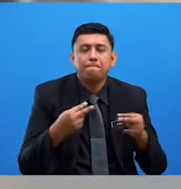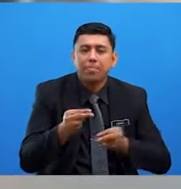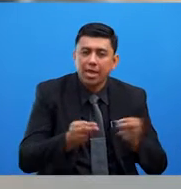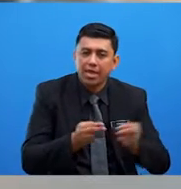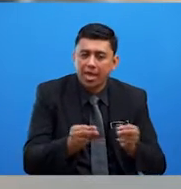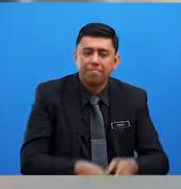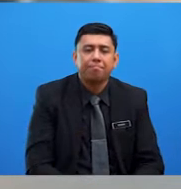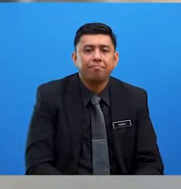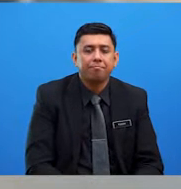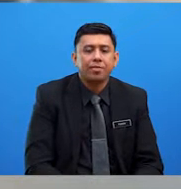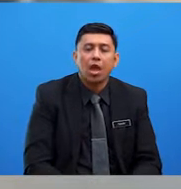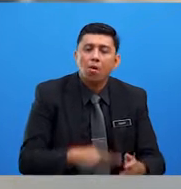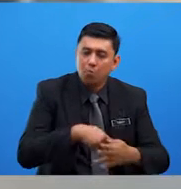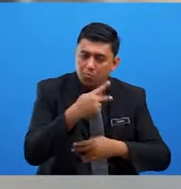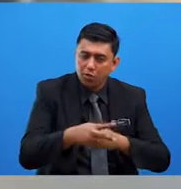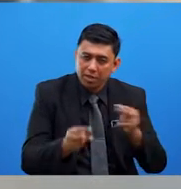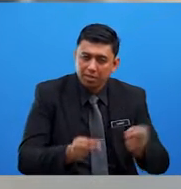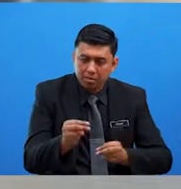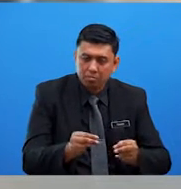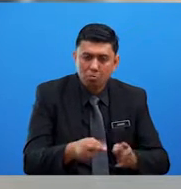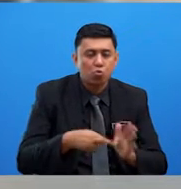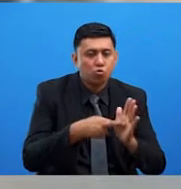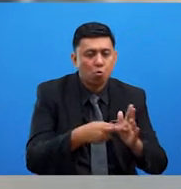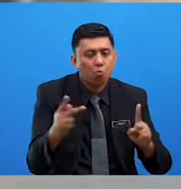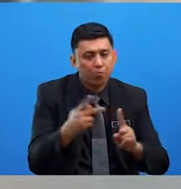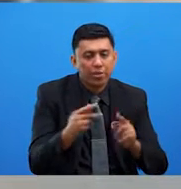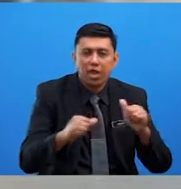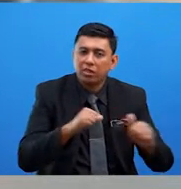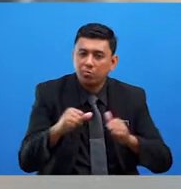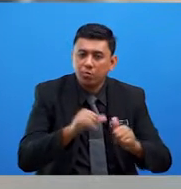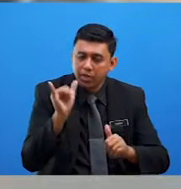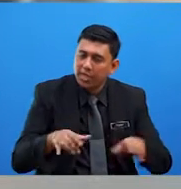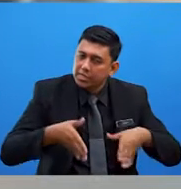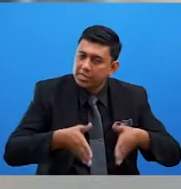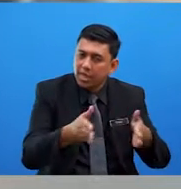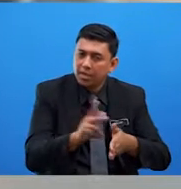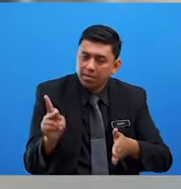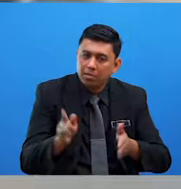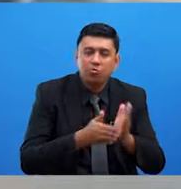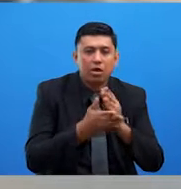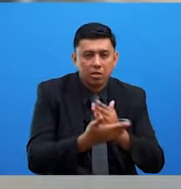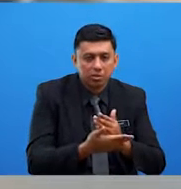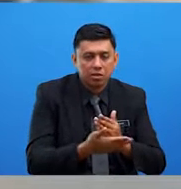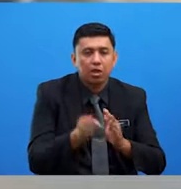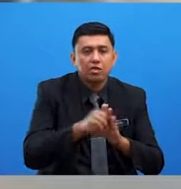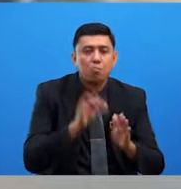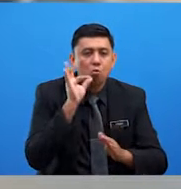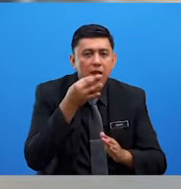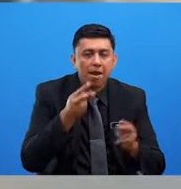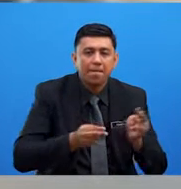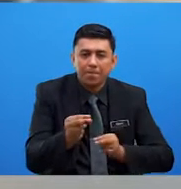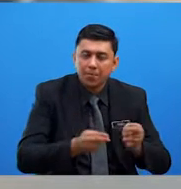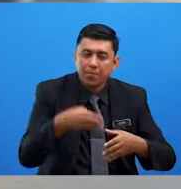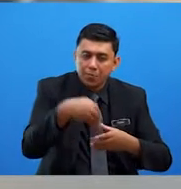perniagaan. Proses perniagaan merujuk kepada aktiviti yang dijalankan oleh sebuah